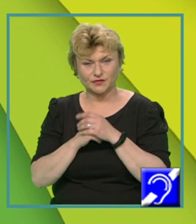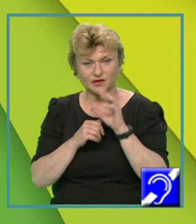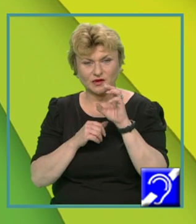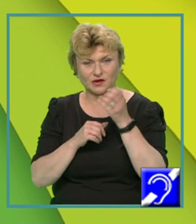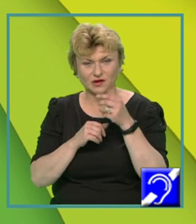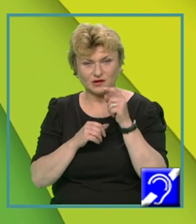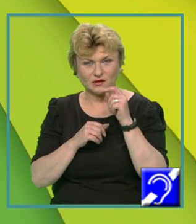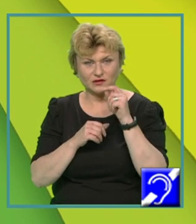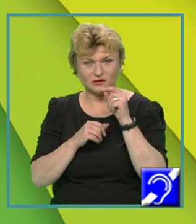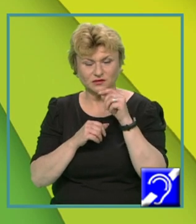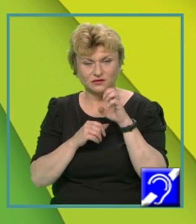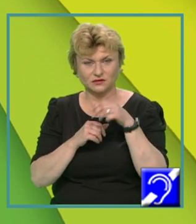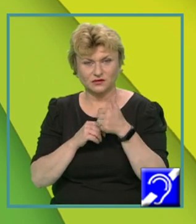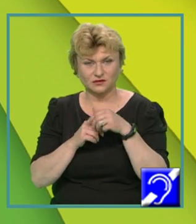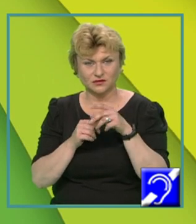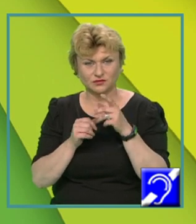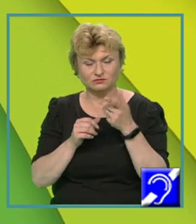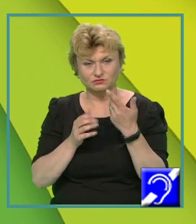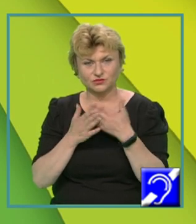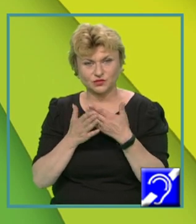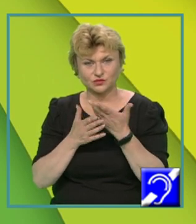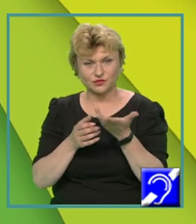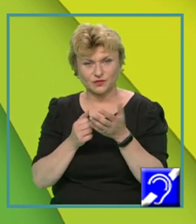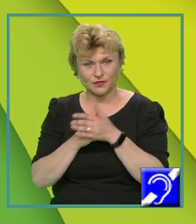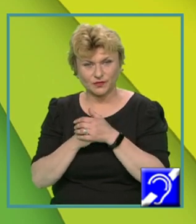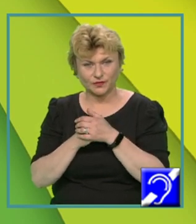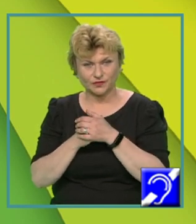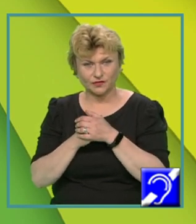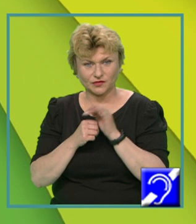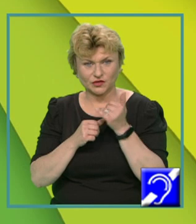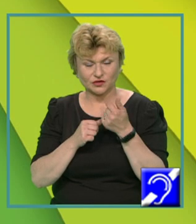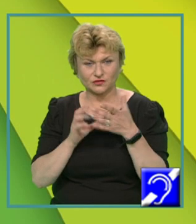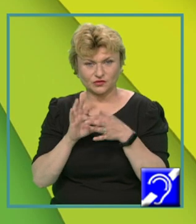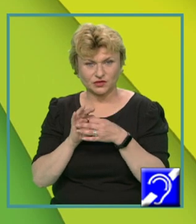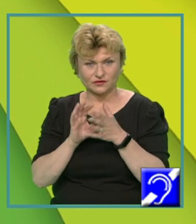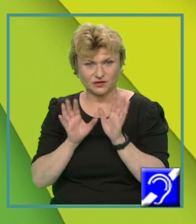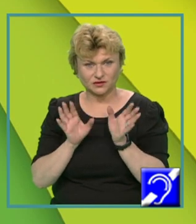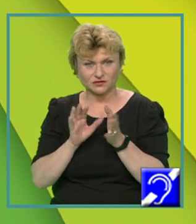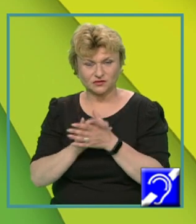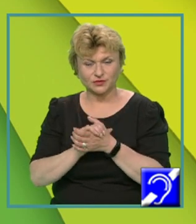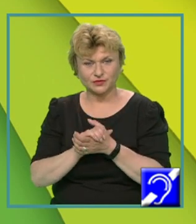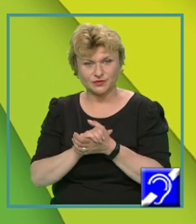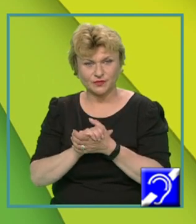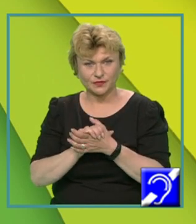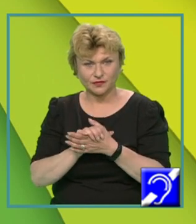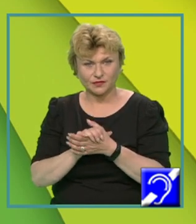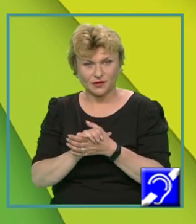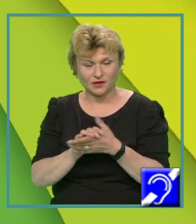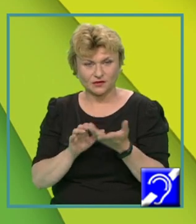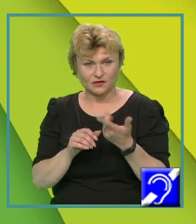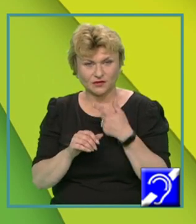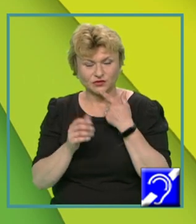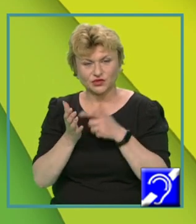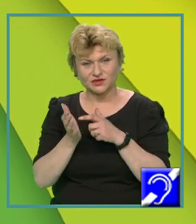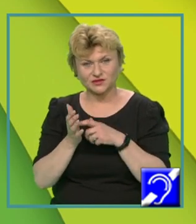respectivă punem și literele complementare. La guanină vom așeza citozină, la adenină timină. Cerința.